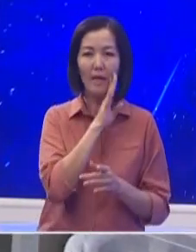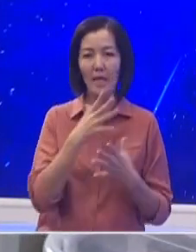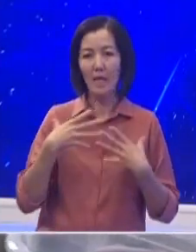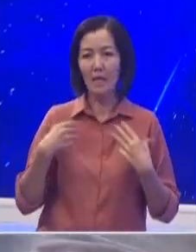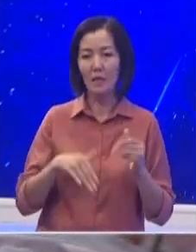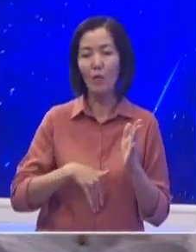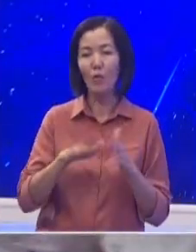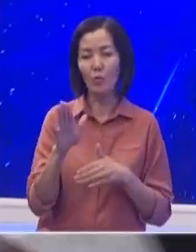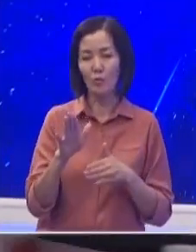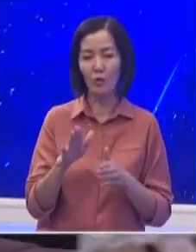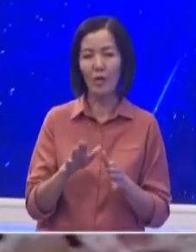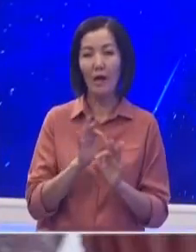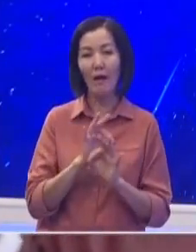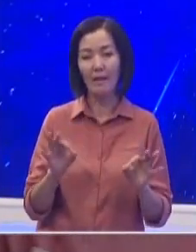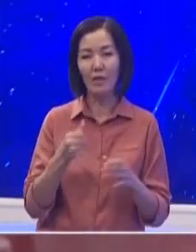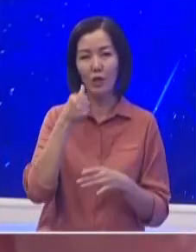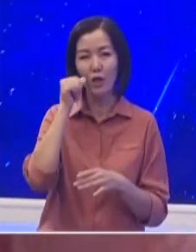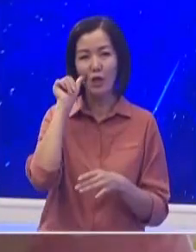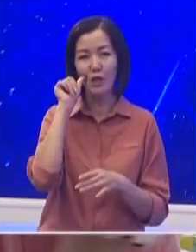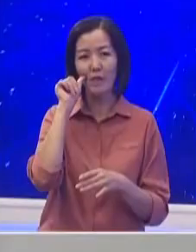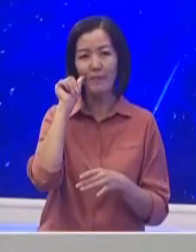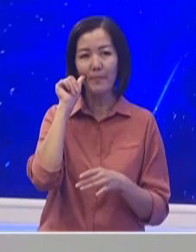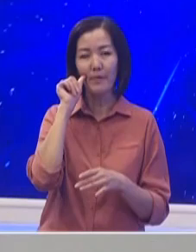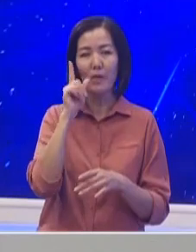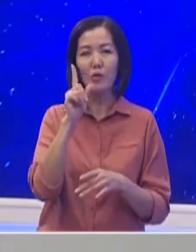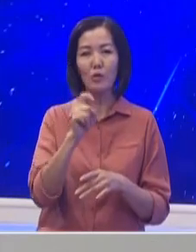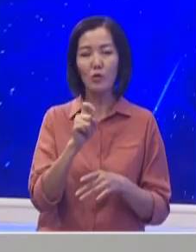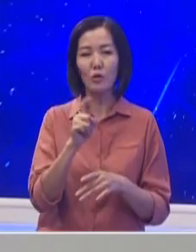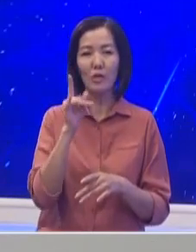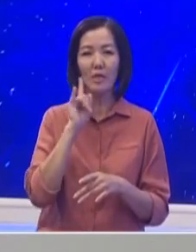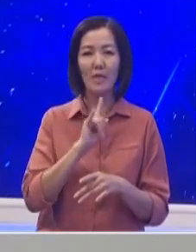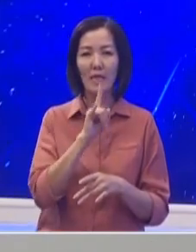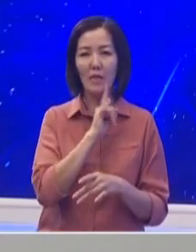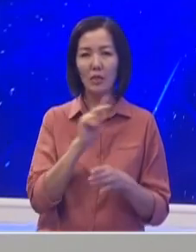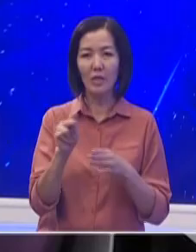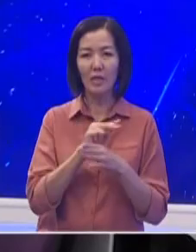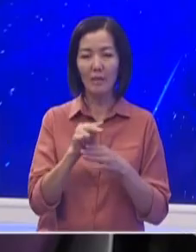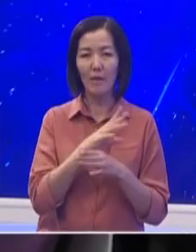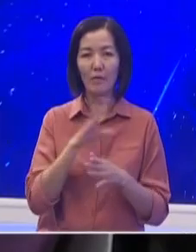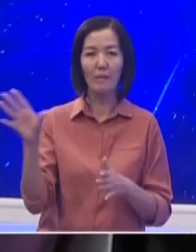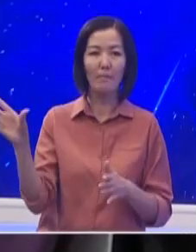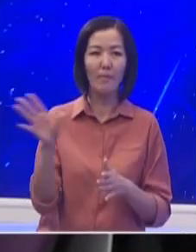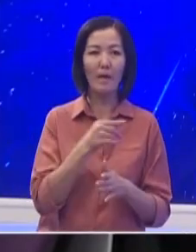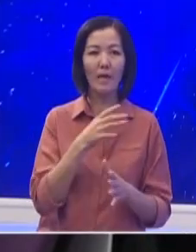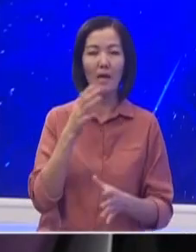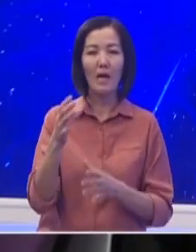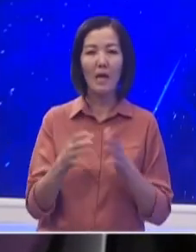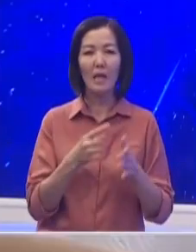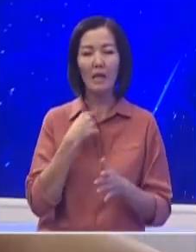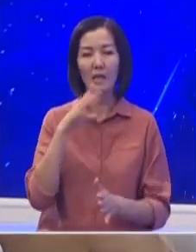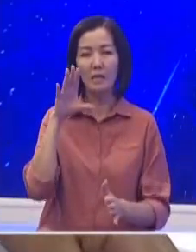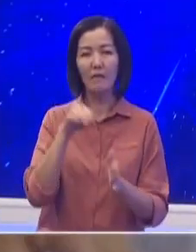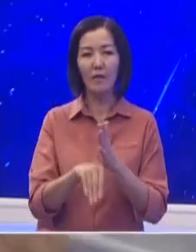денсаулығы жақсы дейді дәрігерлер. Күні кеше перзентханада 100-ден аса келіншек ем алып жатқан. Барлығы тегіс халықаралық